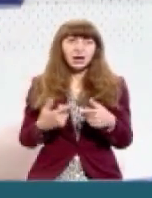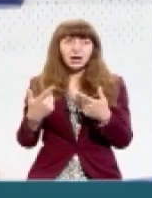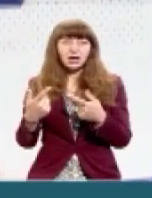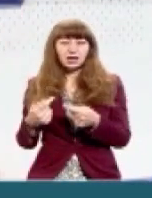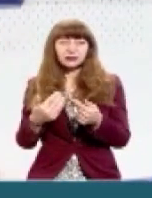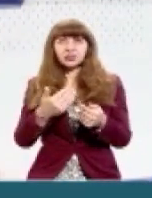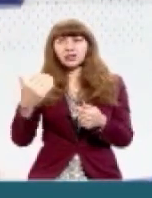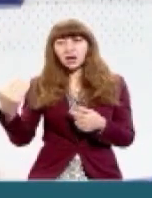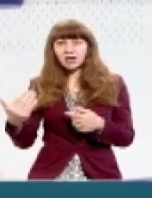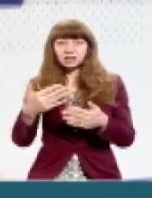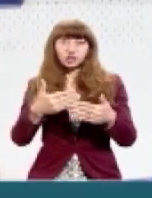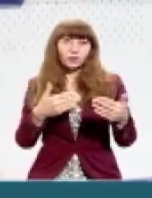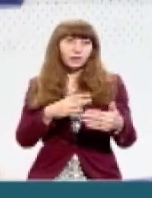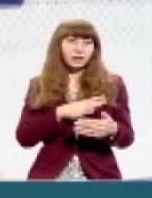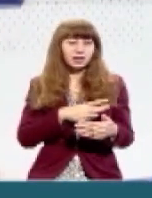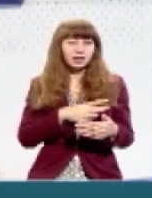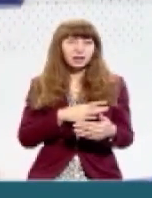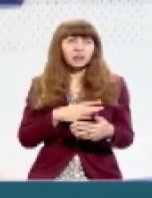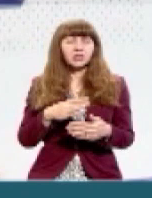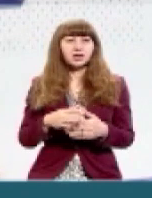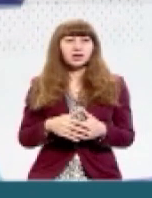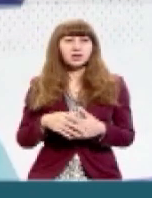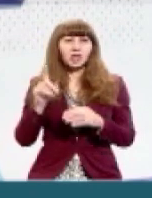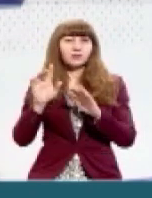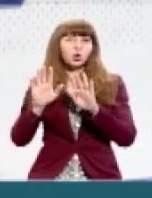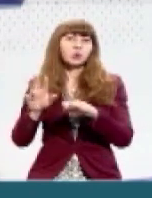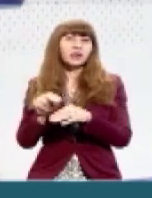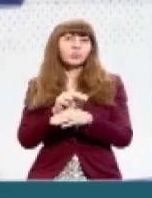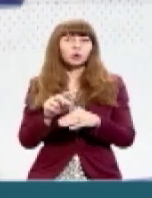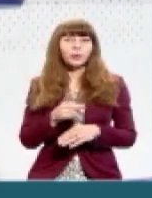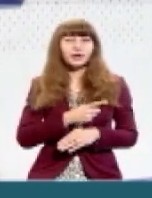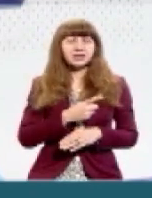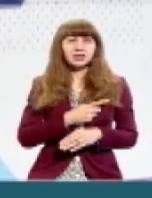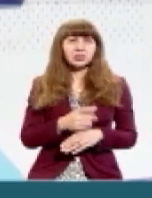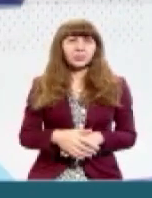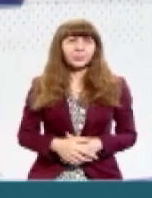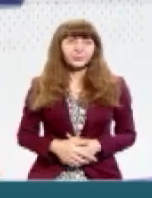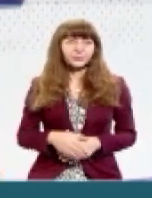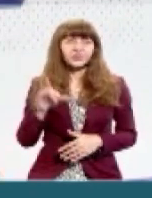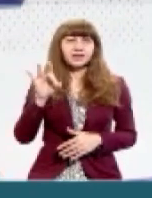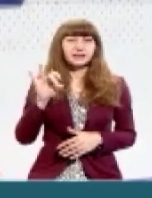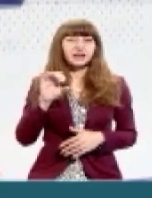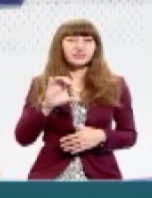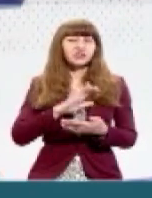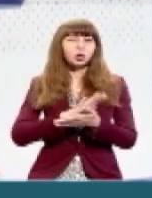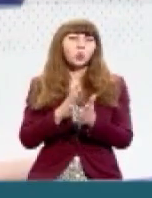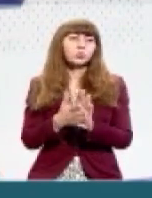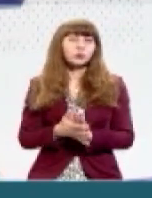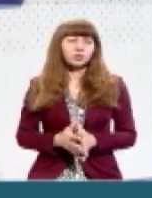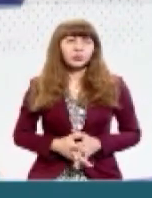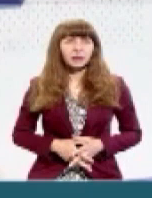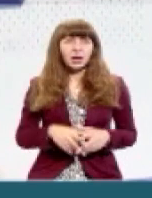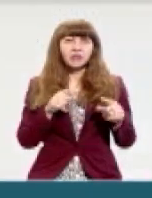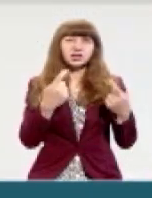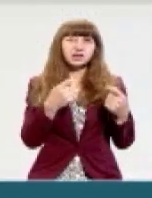мы до этого с вами были, эту торговую зону мы уберем и сделаем чисто там только для сервиса. А здесь у нас будет как бы такая